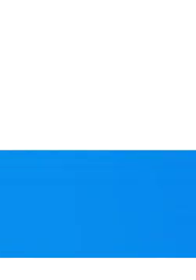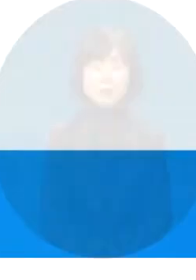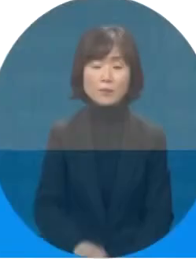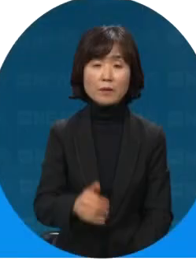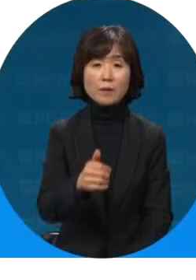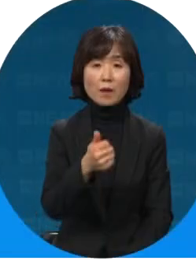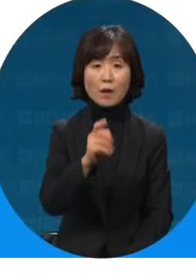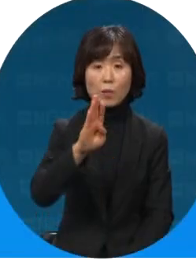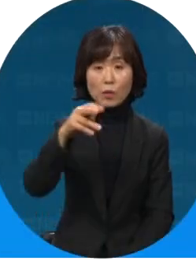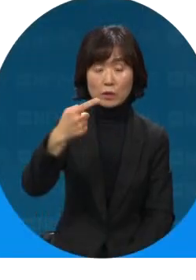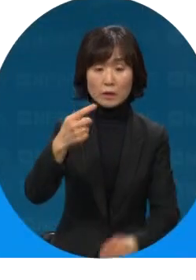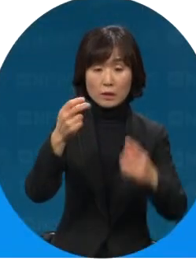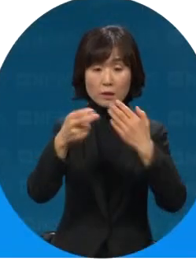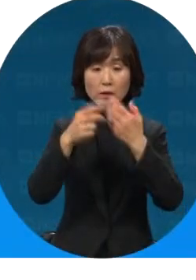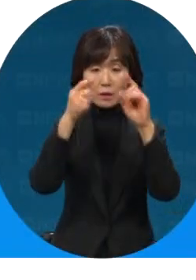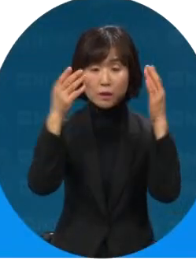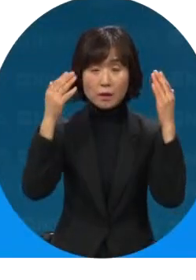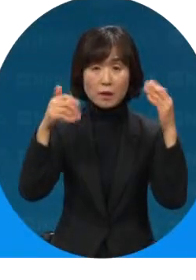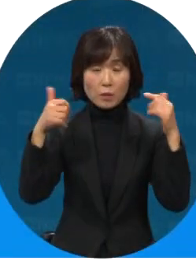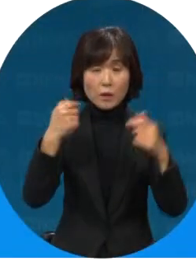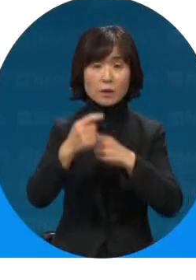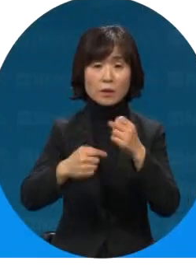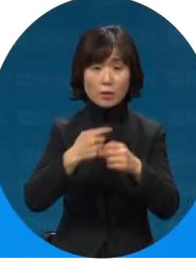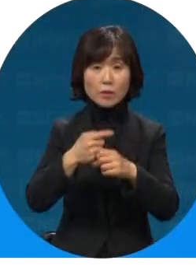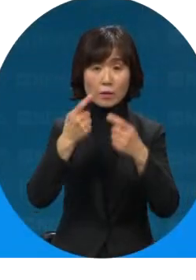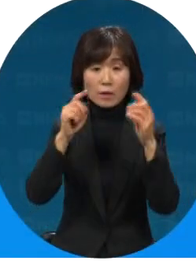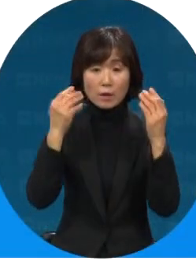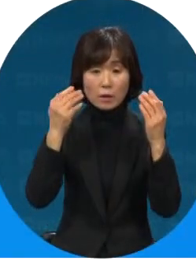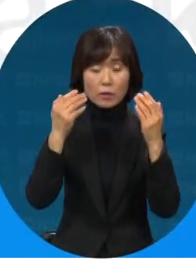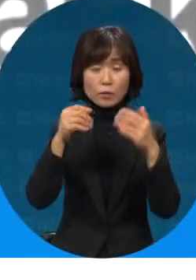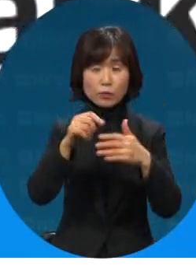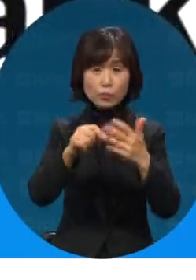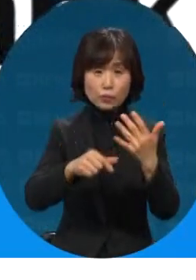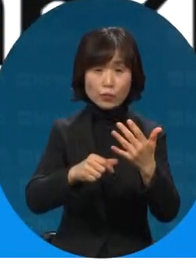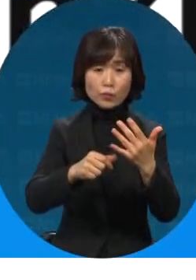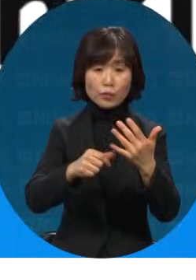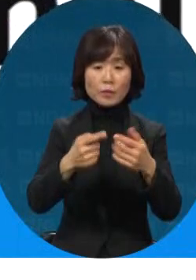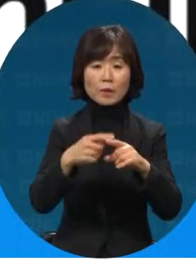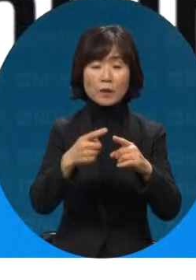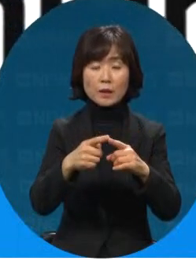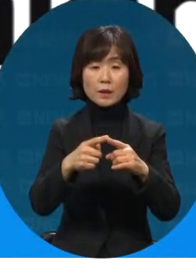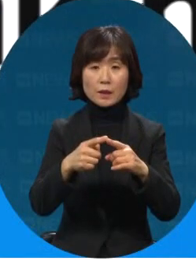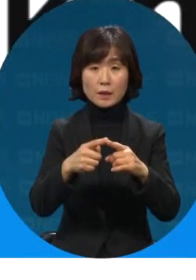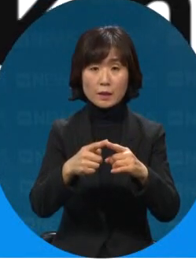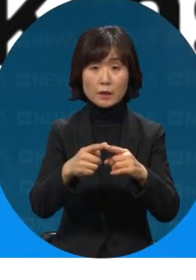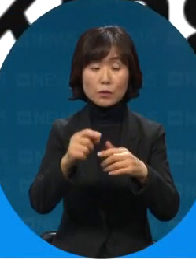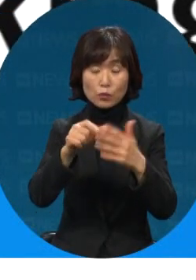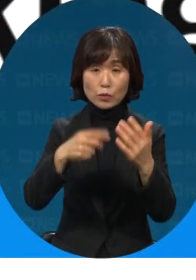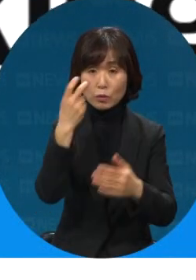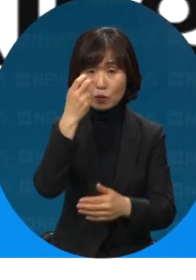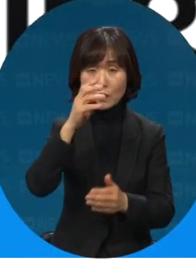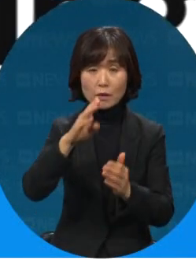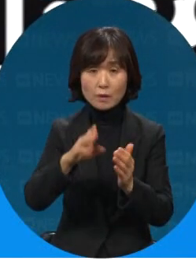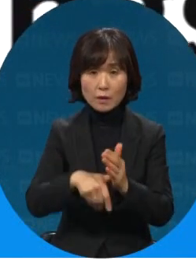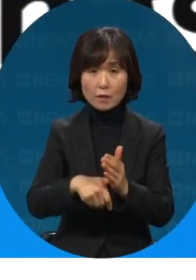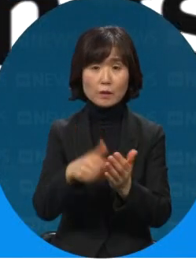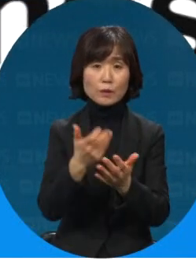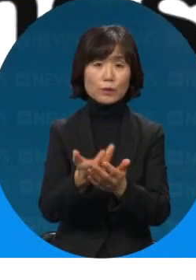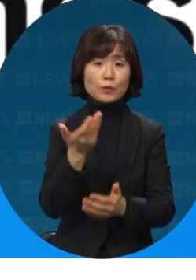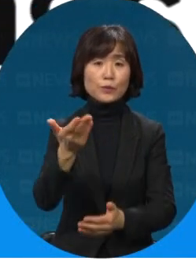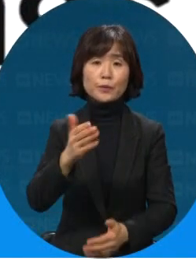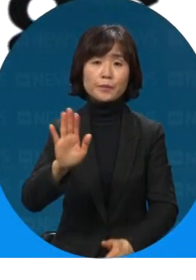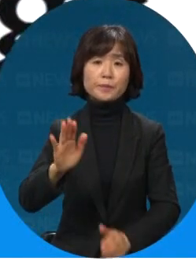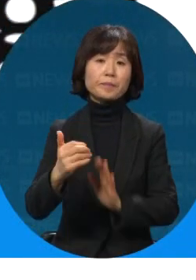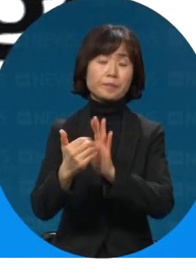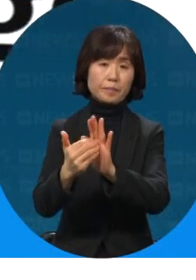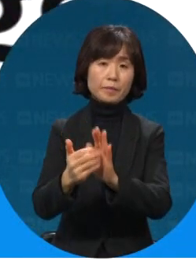하버드 의대가 매년 대학과 대학원들의 순위를 평가해 공개하는 US 뉴스 앤드 월드 리포트의 순위 조사에 자료를 제공하지 않기로